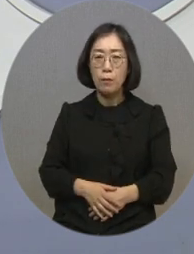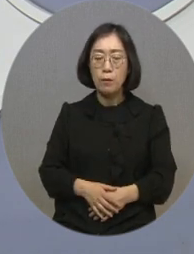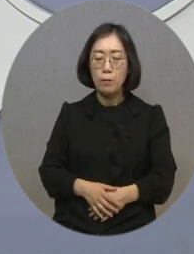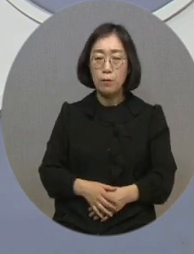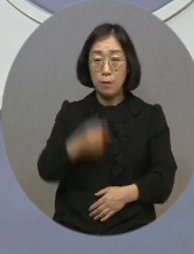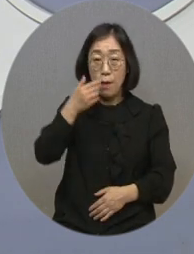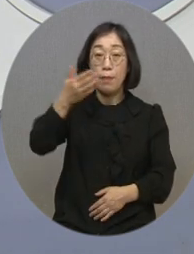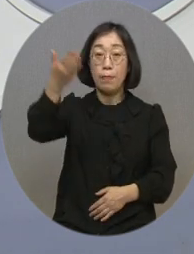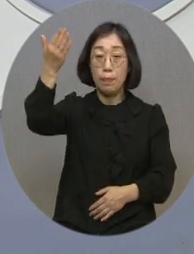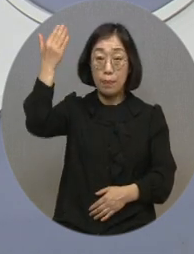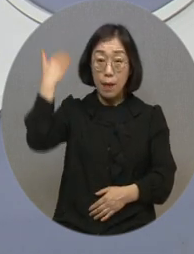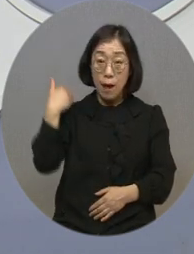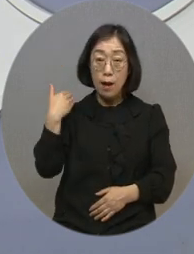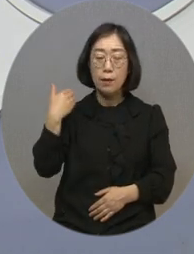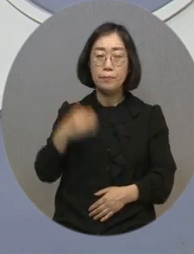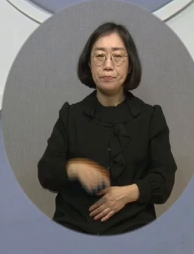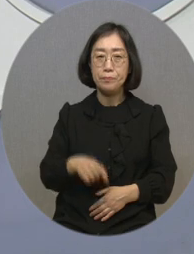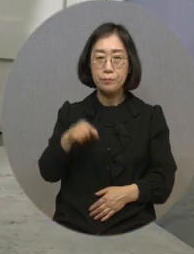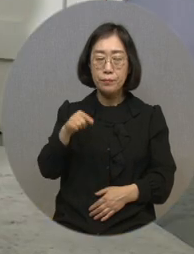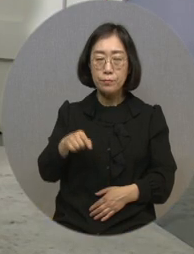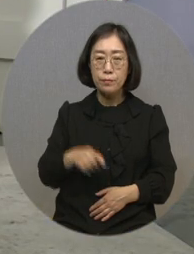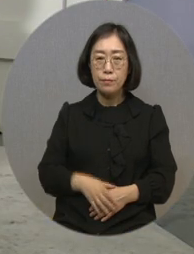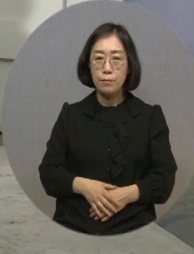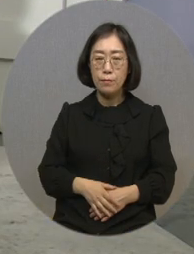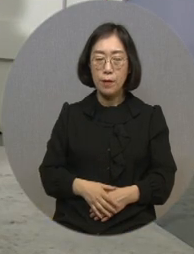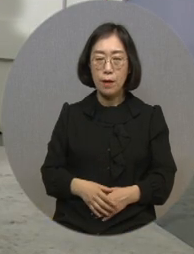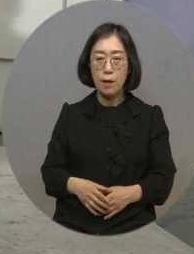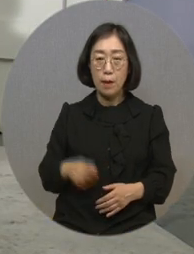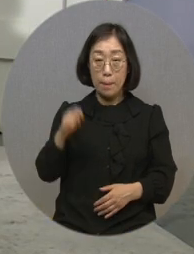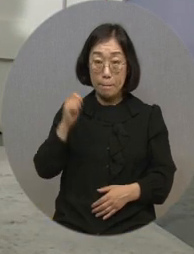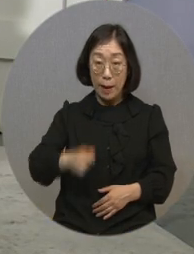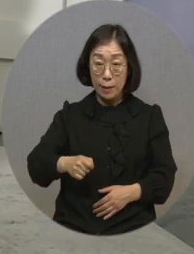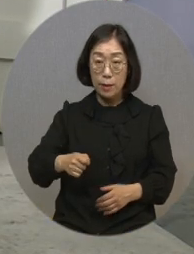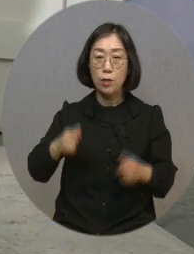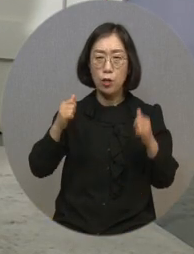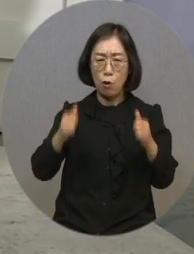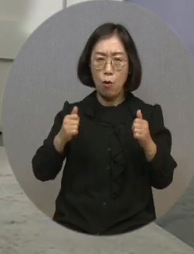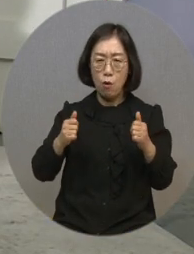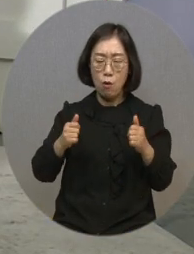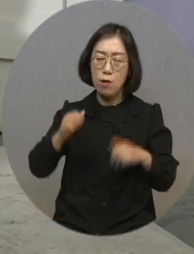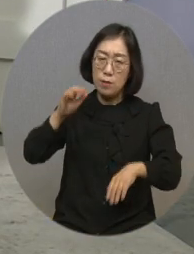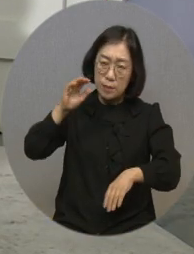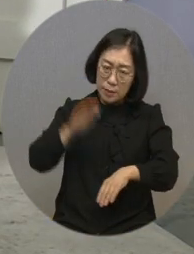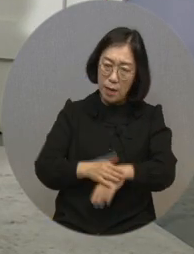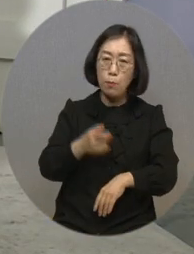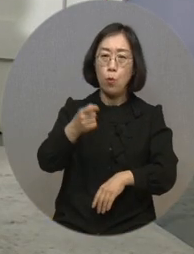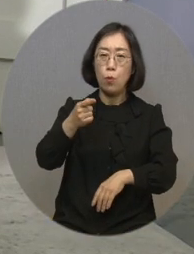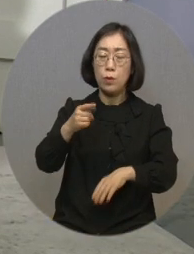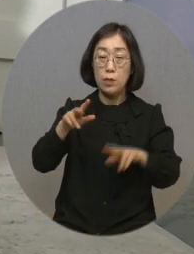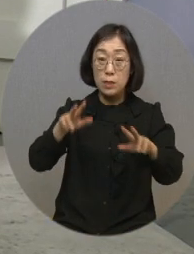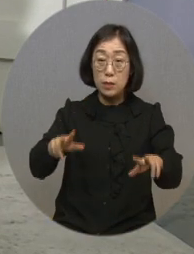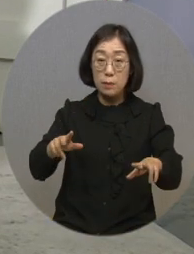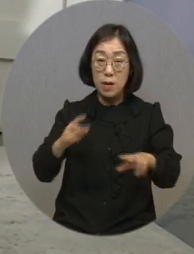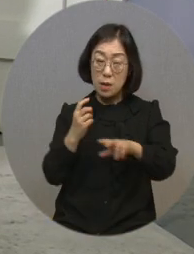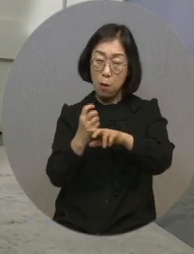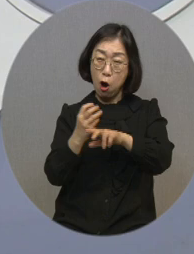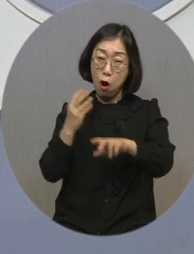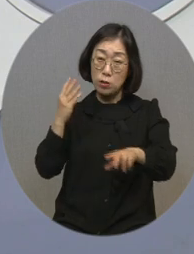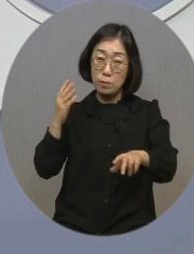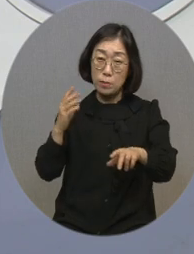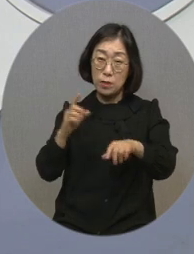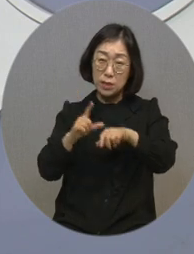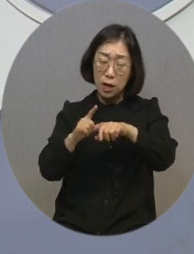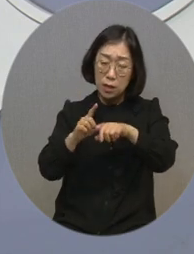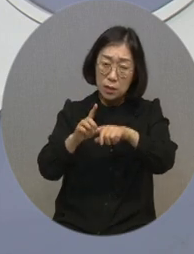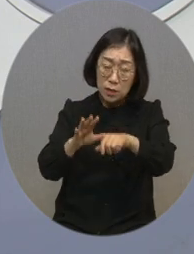당시에 누가 봐도 판결을 잘못했는데 그 판결을 지금 수십 년이 지난 다음에야